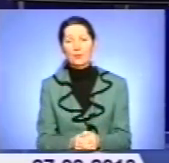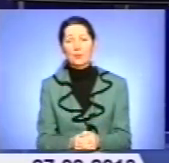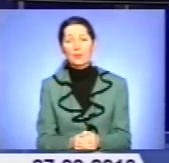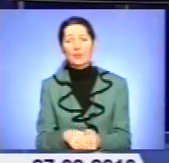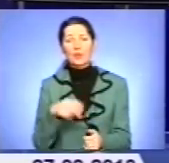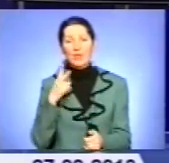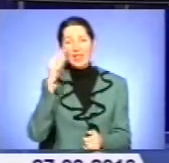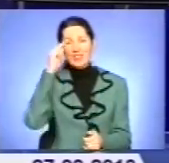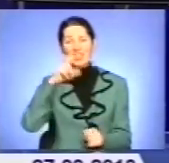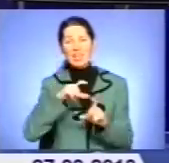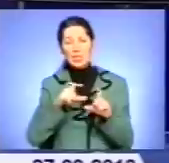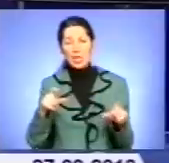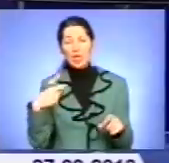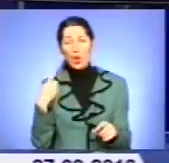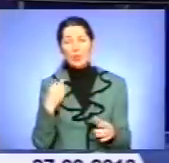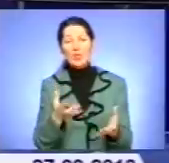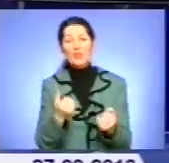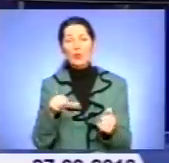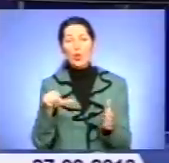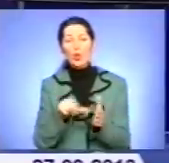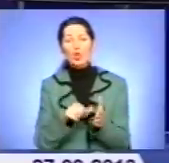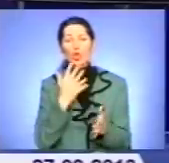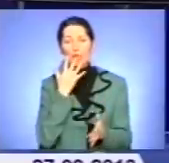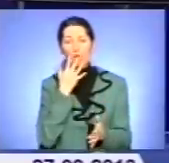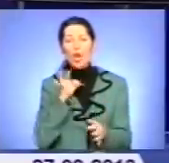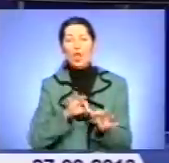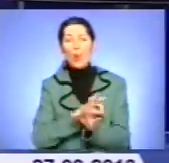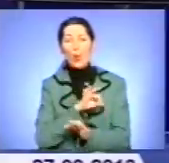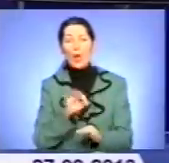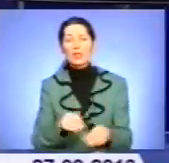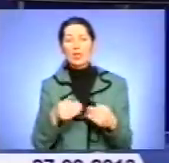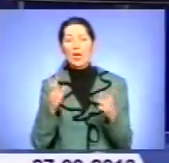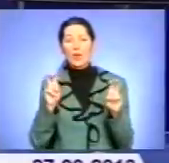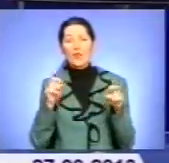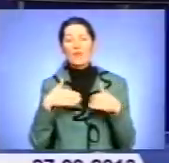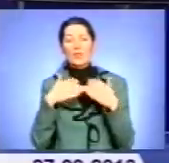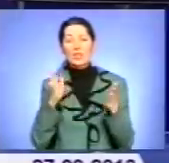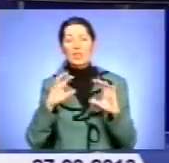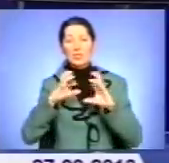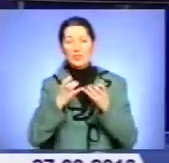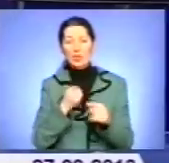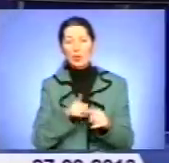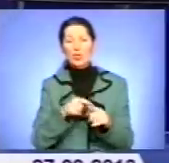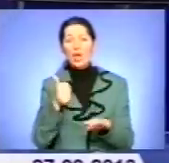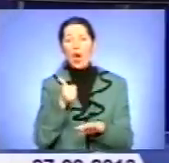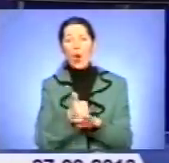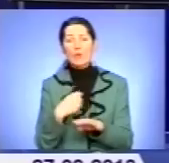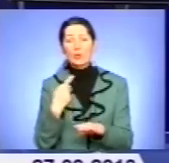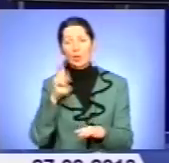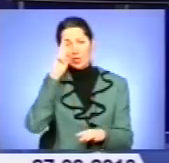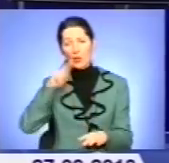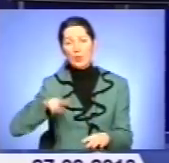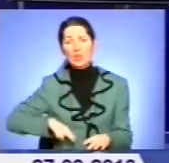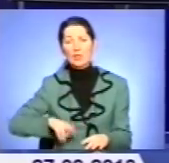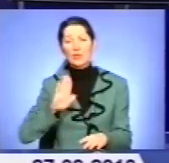Два навчальних заклади області візьмуть участь у національному проєкті «Відкритий світ». Про це голову обласної державної адміністрації Валентина